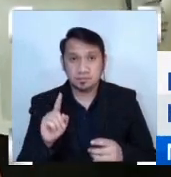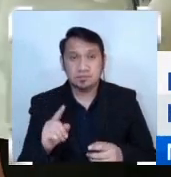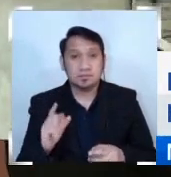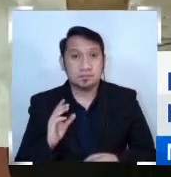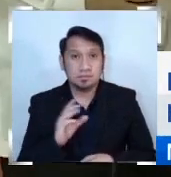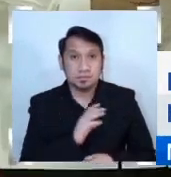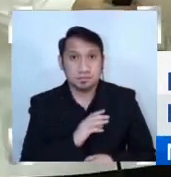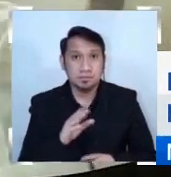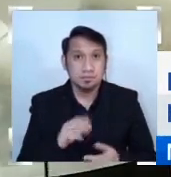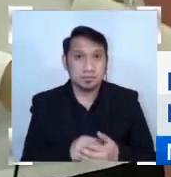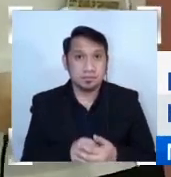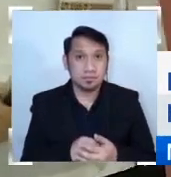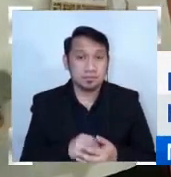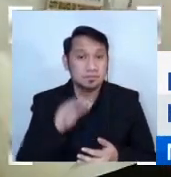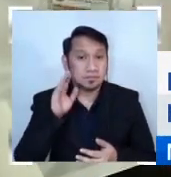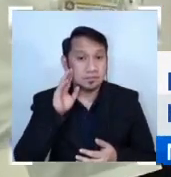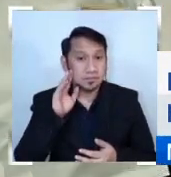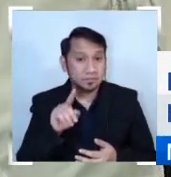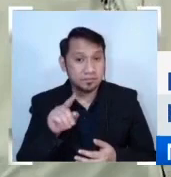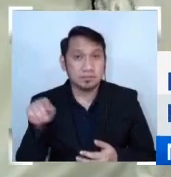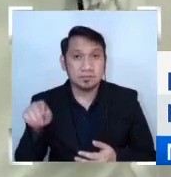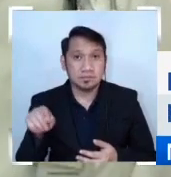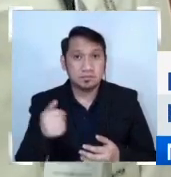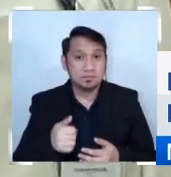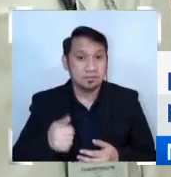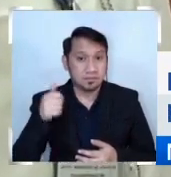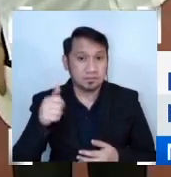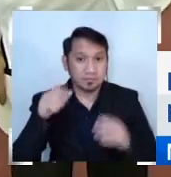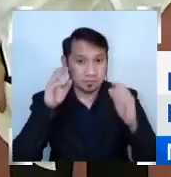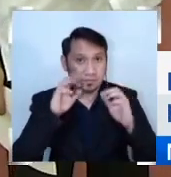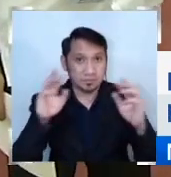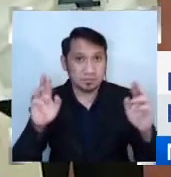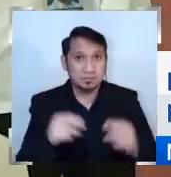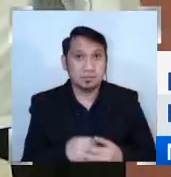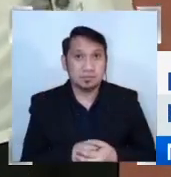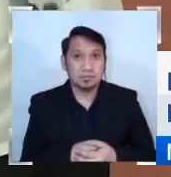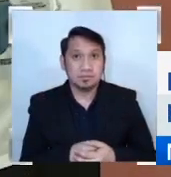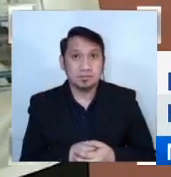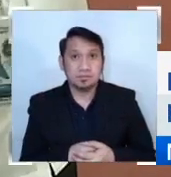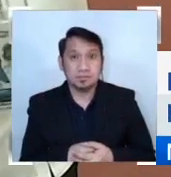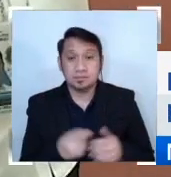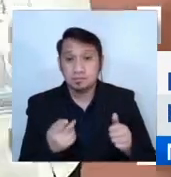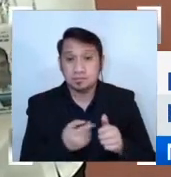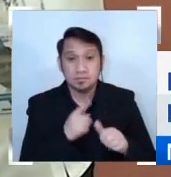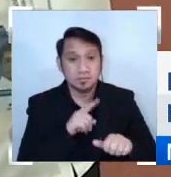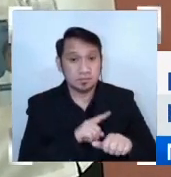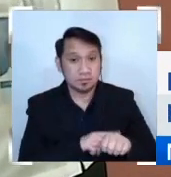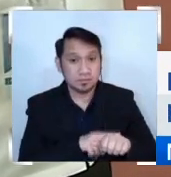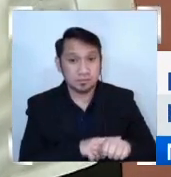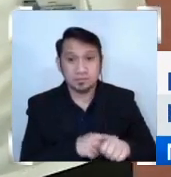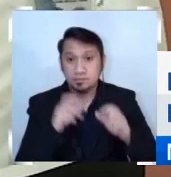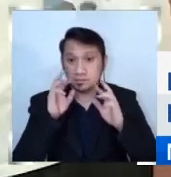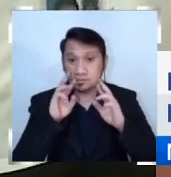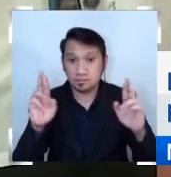kapatid niyang si Congressman John Ray Tianco ang nanalo bilang alkalde. Ang first-time vice mayoral candidate naman na si